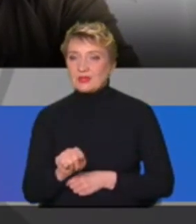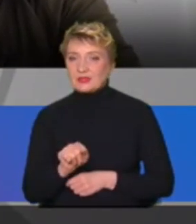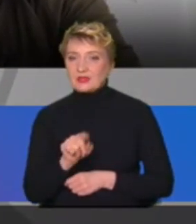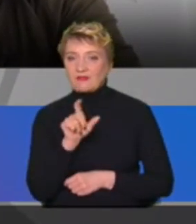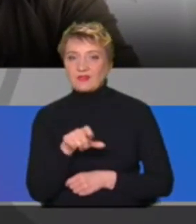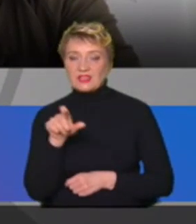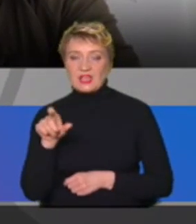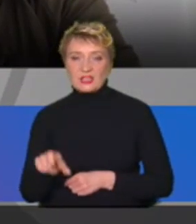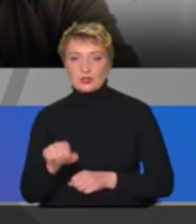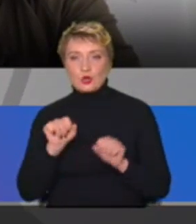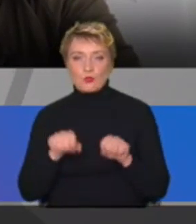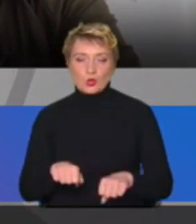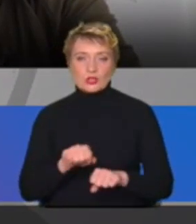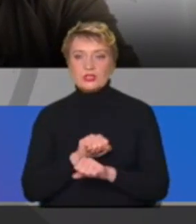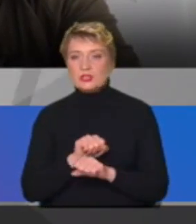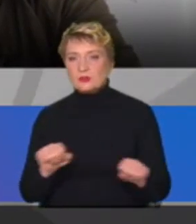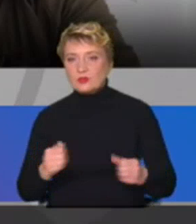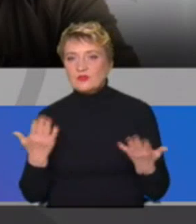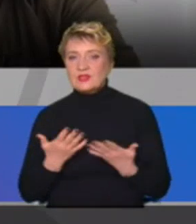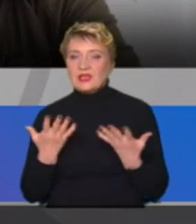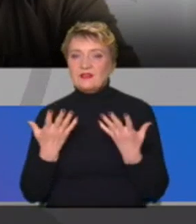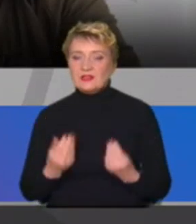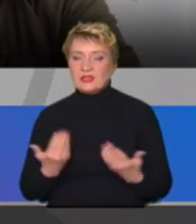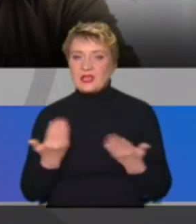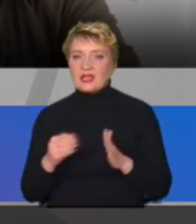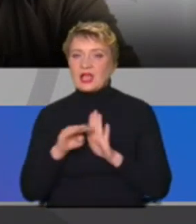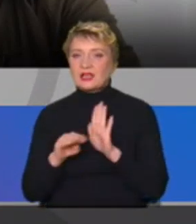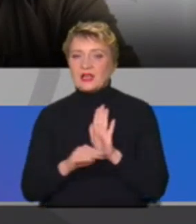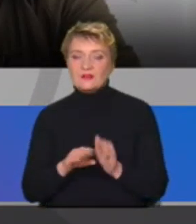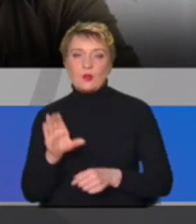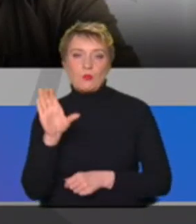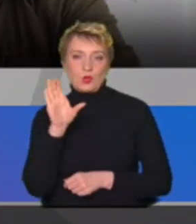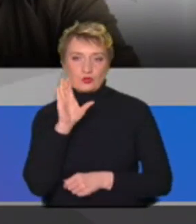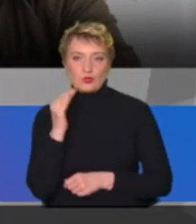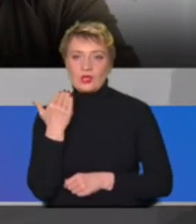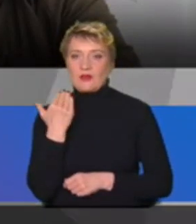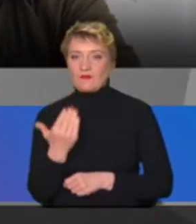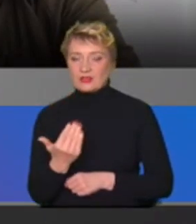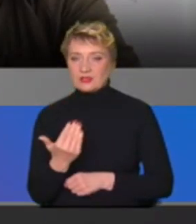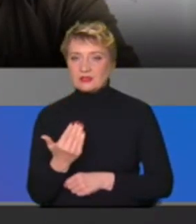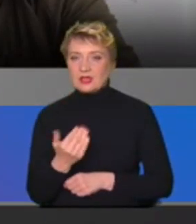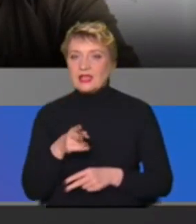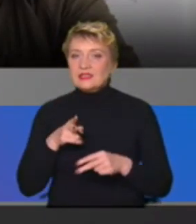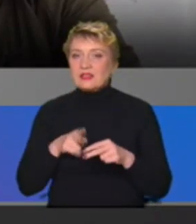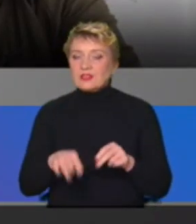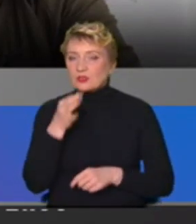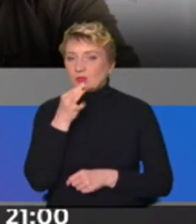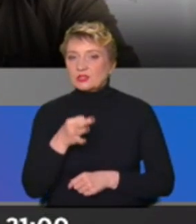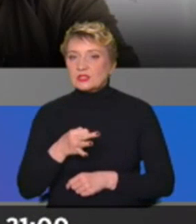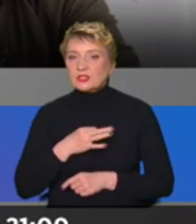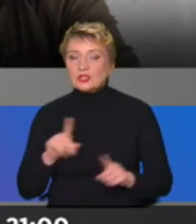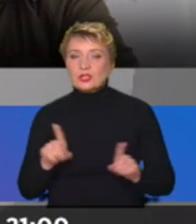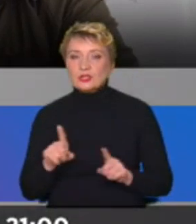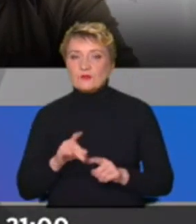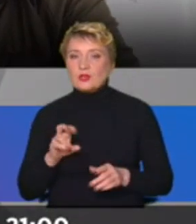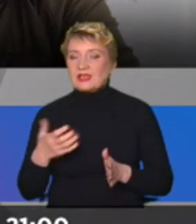глядачів про те, можна чи не можна, чи в які дні, який графік. Почули вас з цим вичерпно. Тоді на завершення ще скажіть, чого може